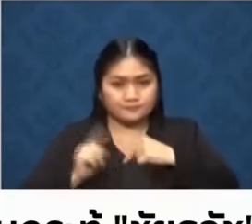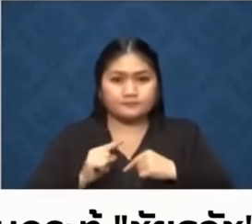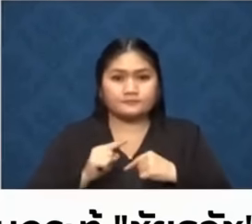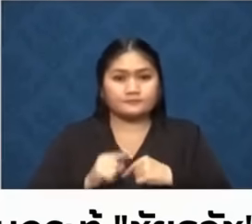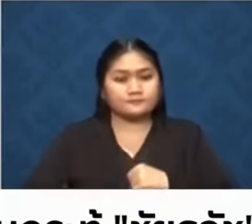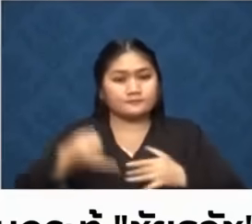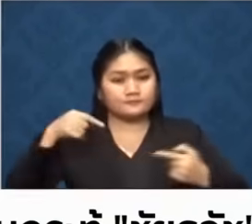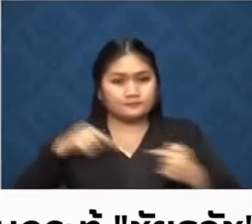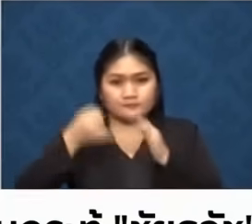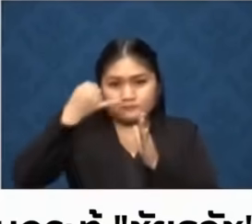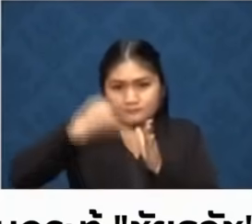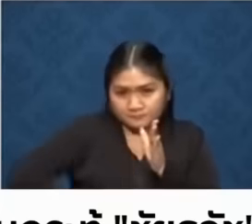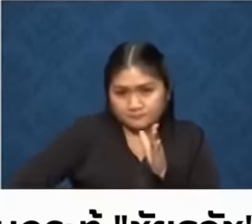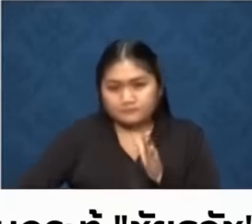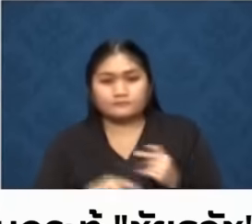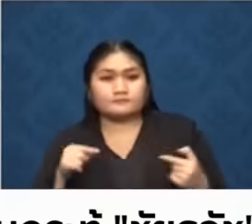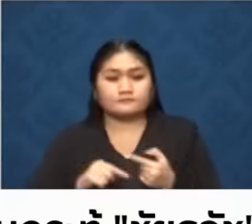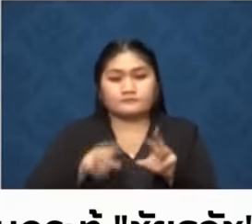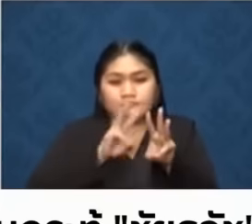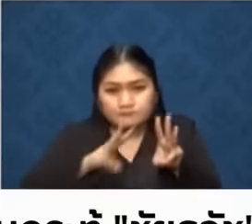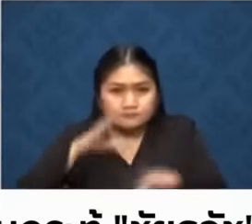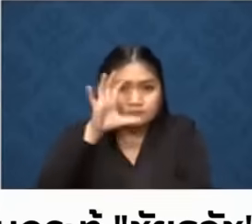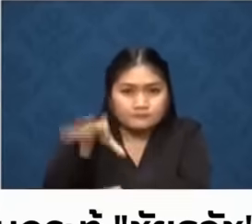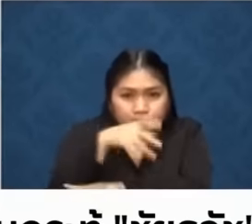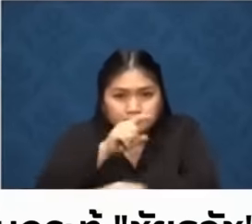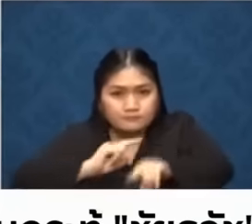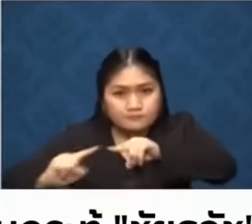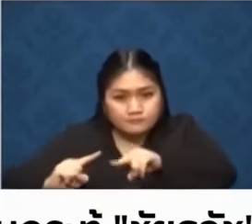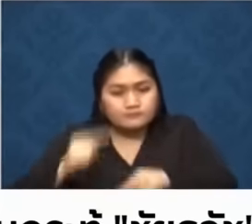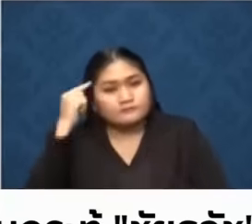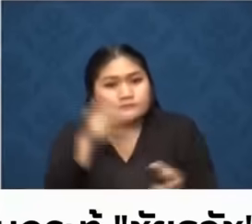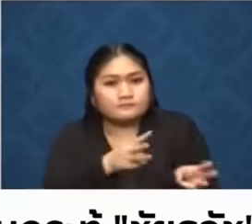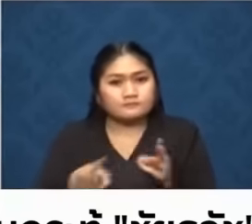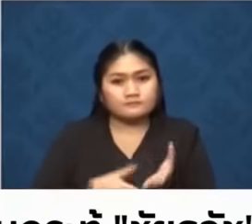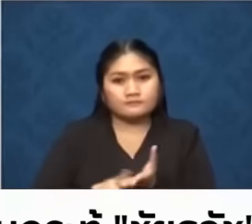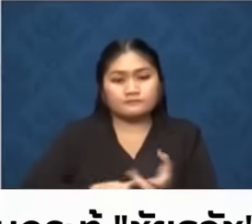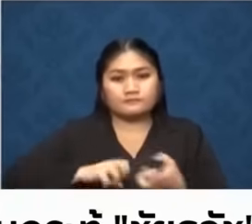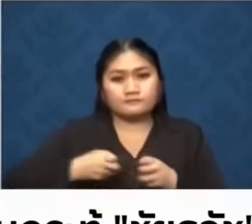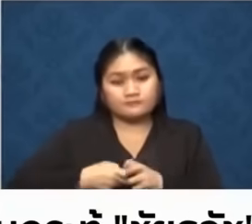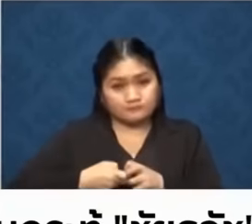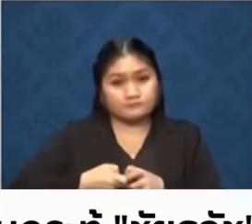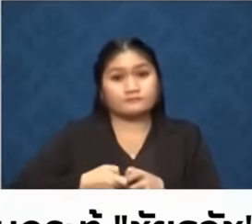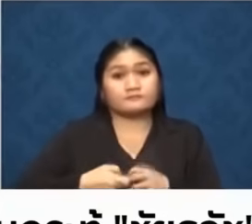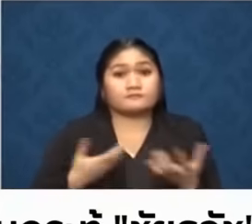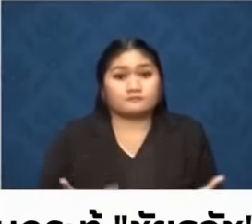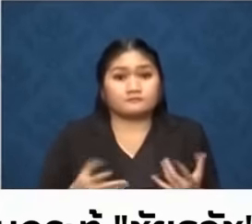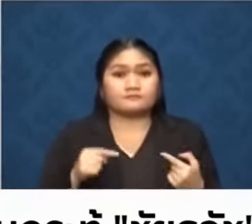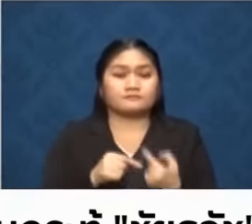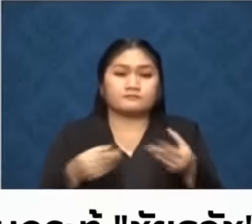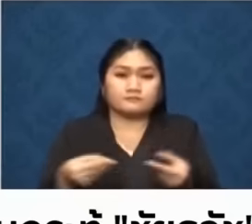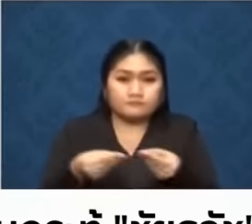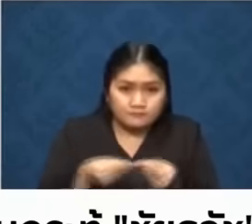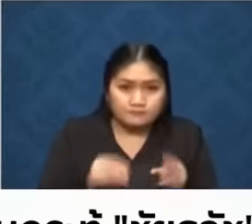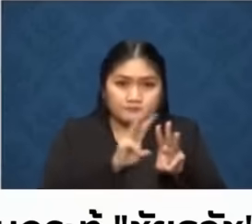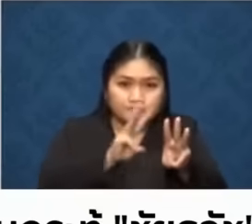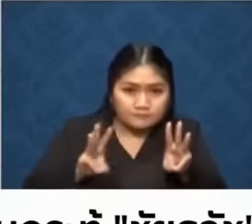ไรอ่ะในฐานะการบริหารงานตำรวจท่านเป็นกตร.เรื่องโรงไฟฟ้าท่านอยู่คณะกรรมการนโยบายพลังงานจะถามเรื่องกระบวนการยุติ